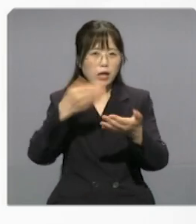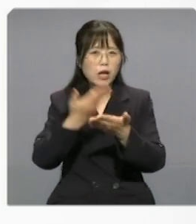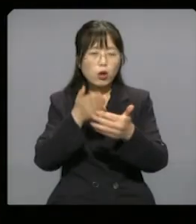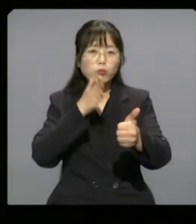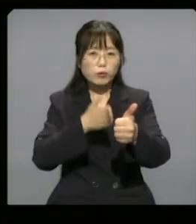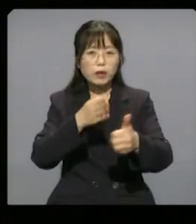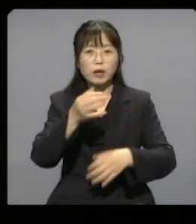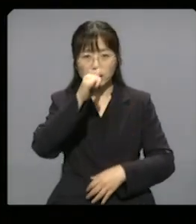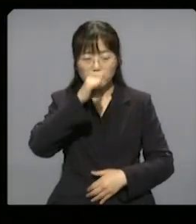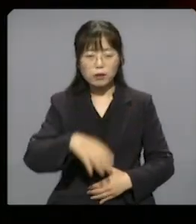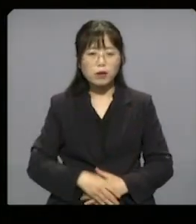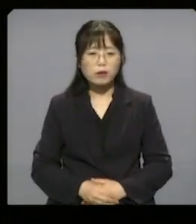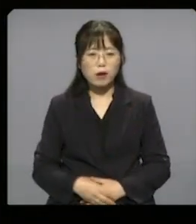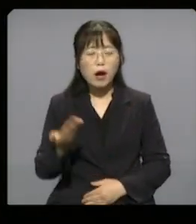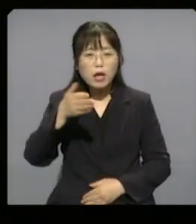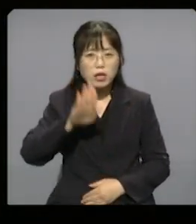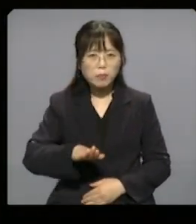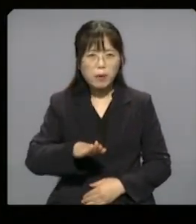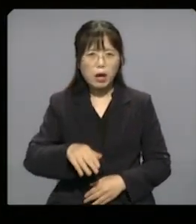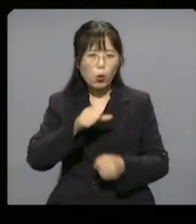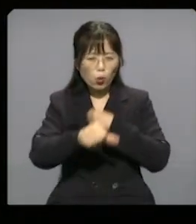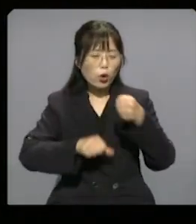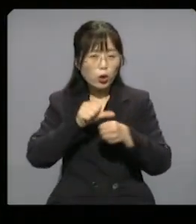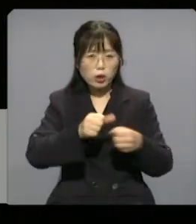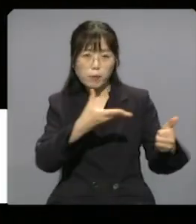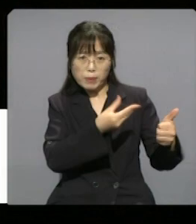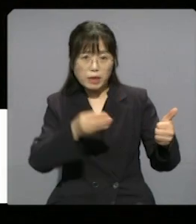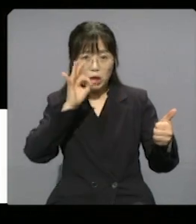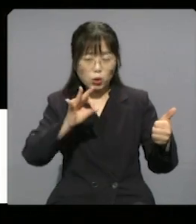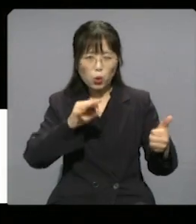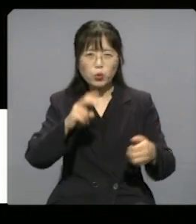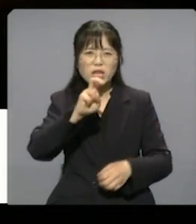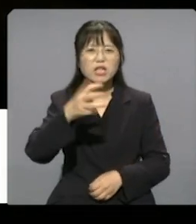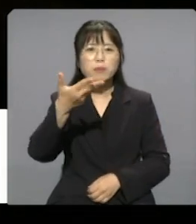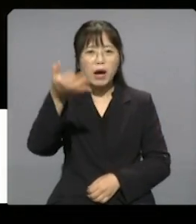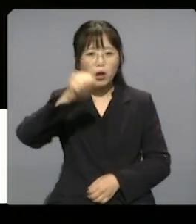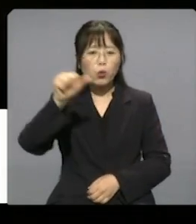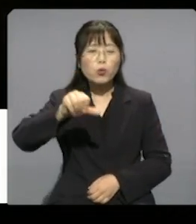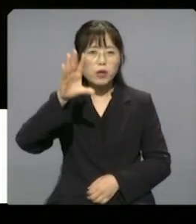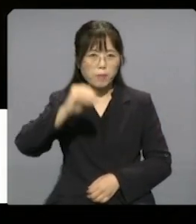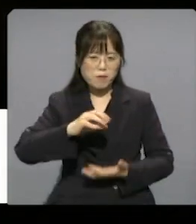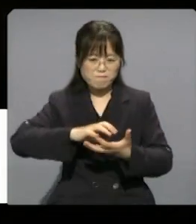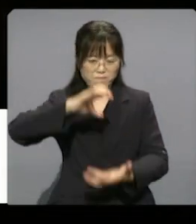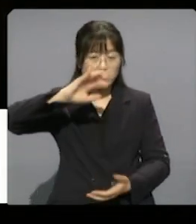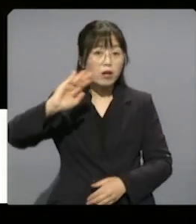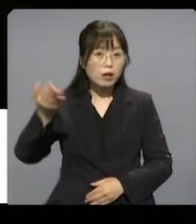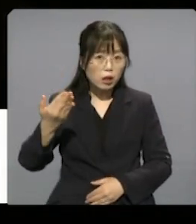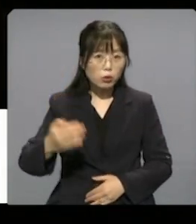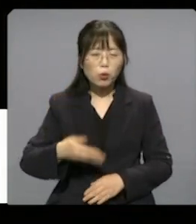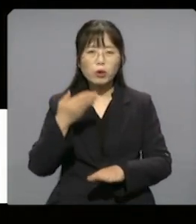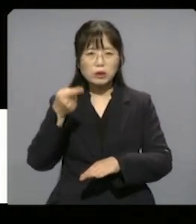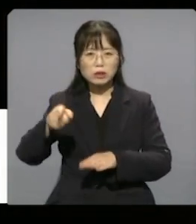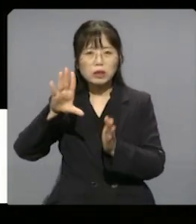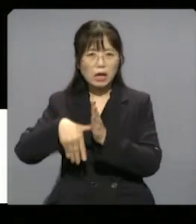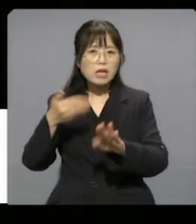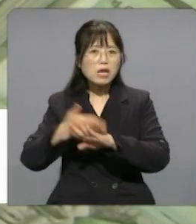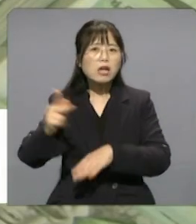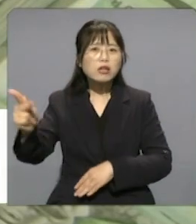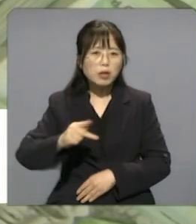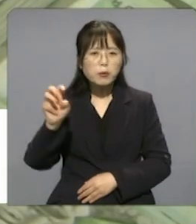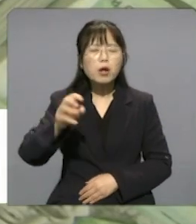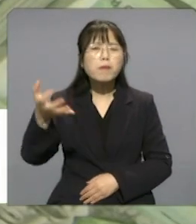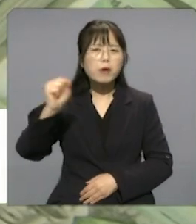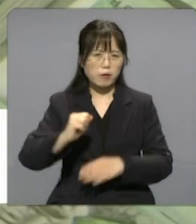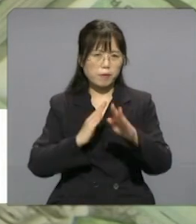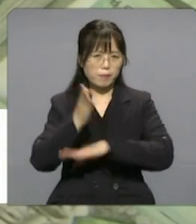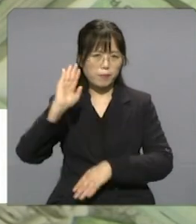부탁했습니다. 하지만 5년여 동안 빌린 돈은 28억 5천만 원으로 불어났고 당시 다른 채무도 30억